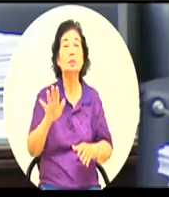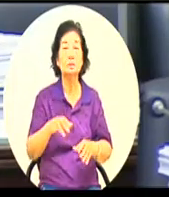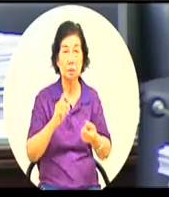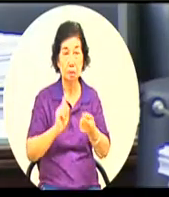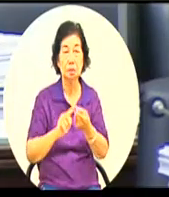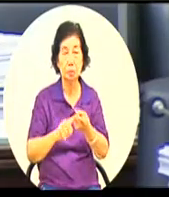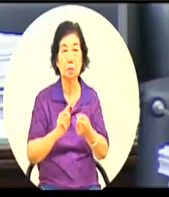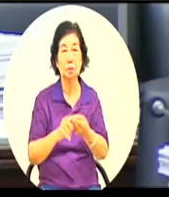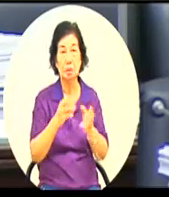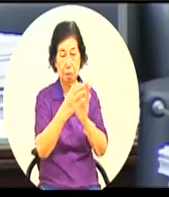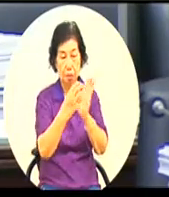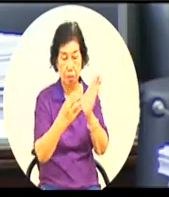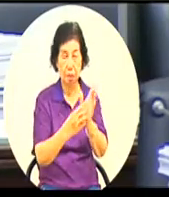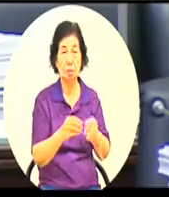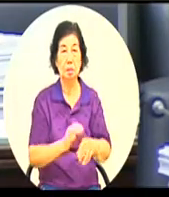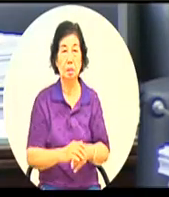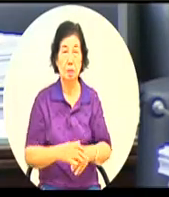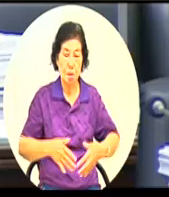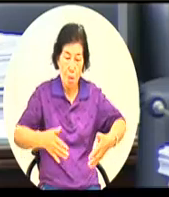轻轨。